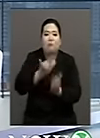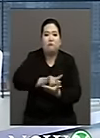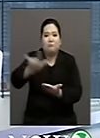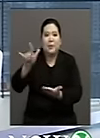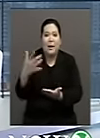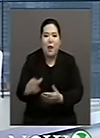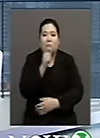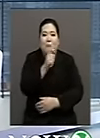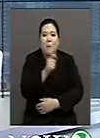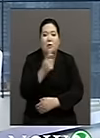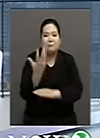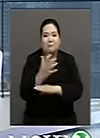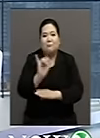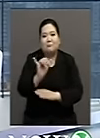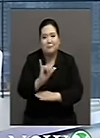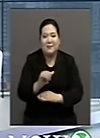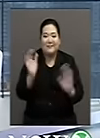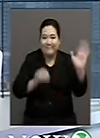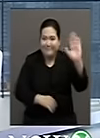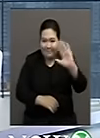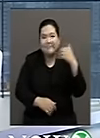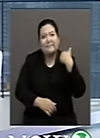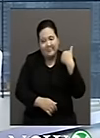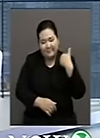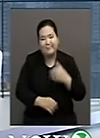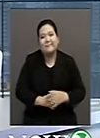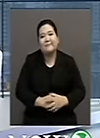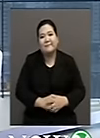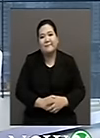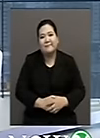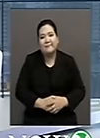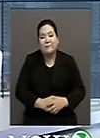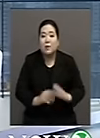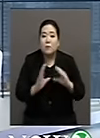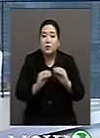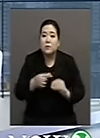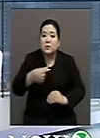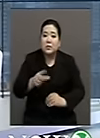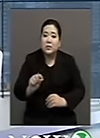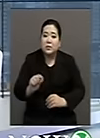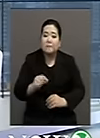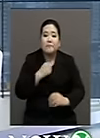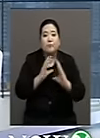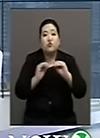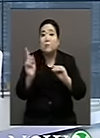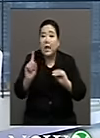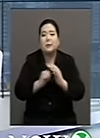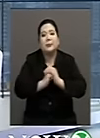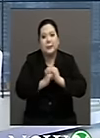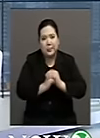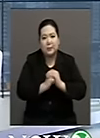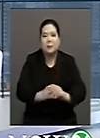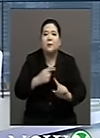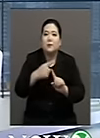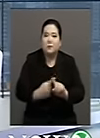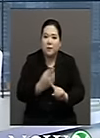ไม่ได้ให้สัมภาษณ์กับสื่อมวลชนกันด้วยนะคะเพียงแค่บกมือทักทายเท่านั้นคือที่ไปประชุม g20เนี่ยเขาจัดขึ้นที่จีน 2วัน 4กันยายน